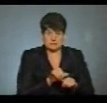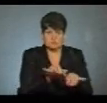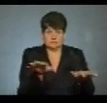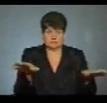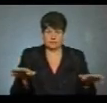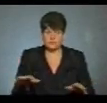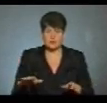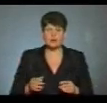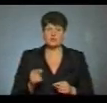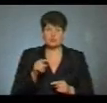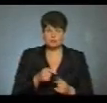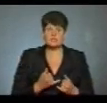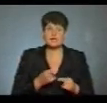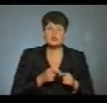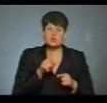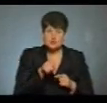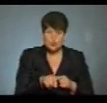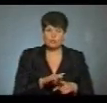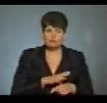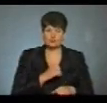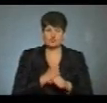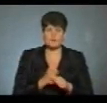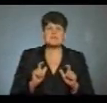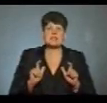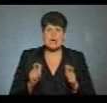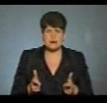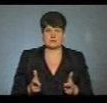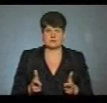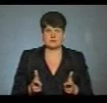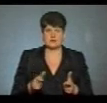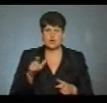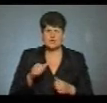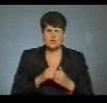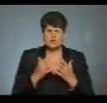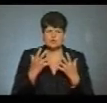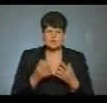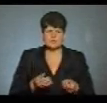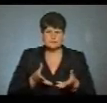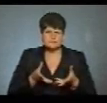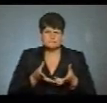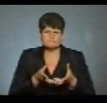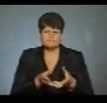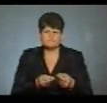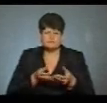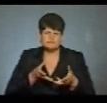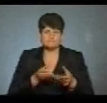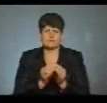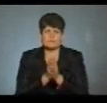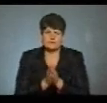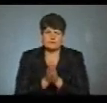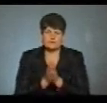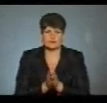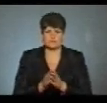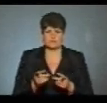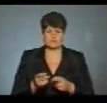Саме заради цього і був запроваджений карантин, і людей щодня переконують, наполегливо переконують, і це правда